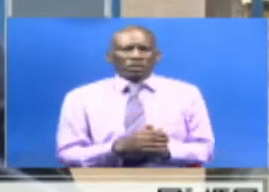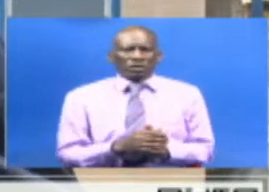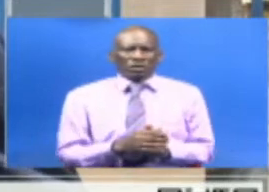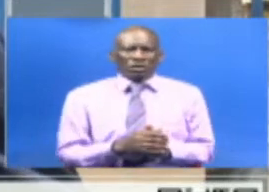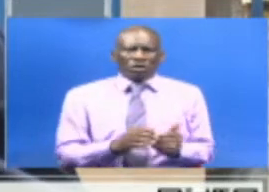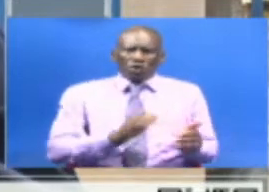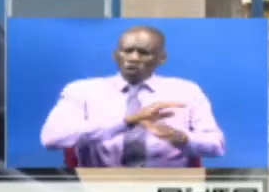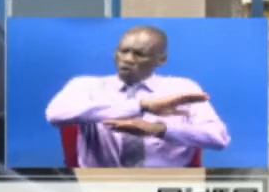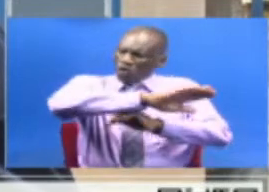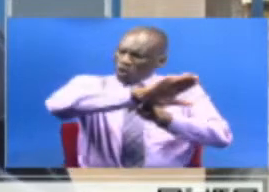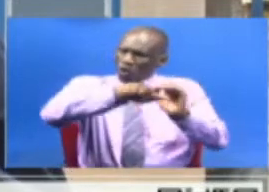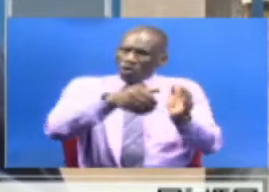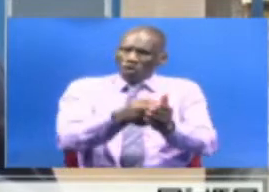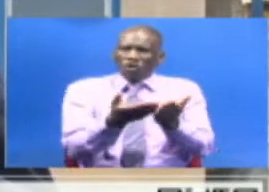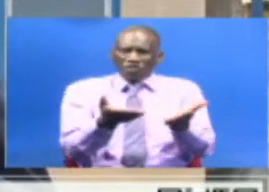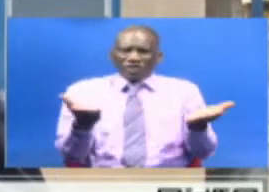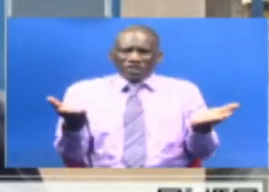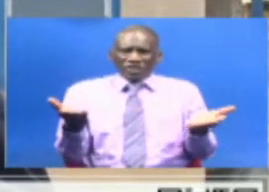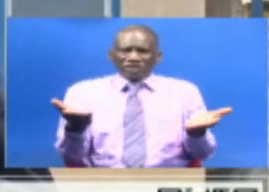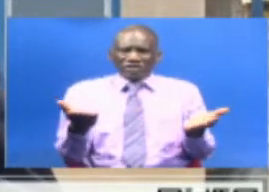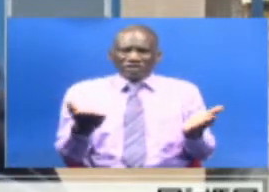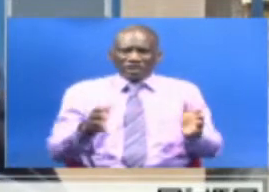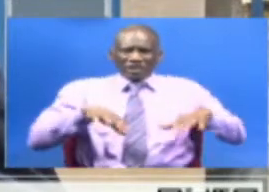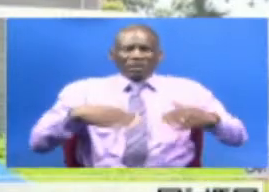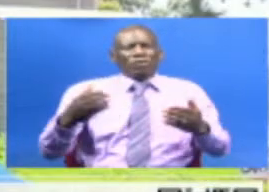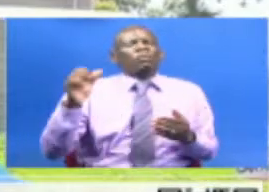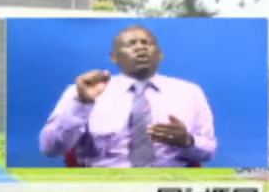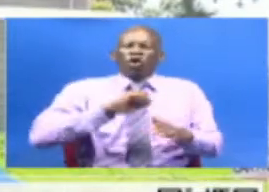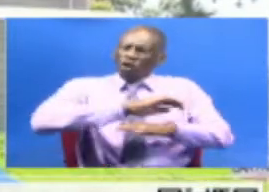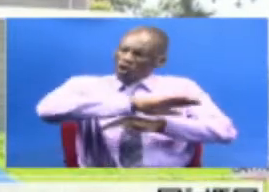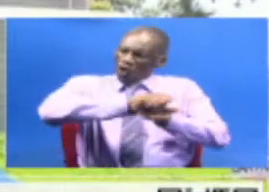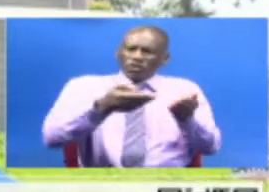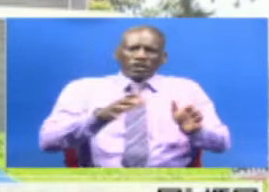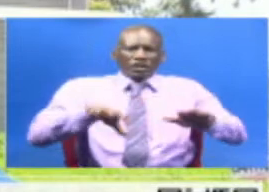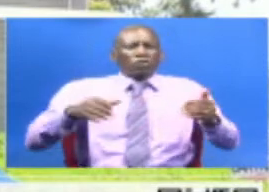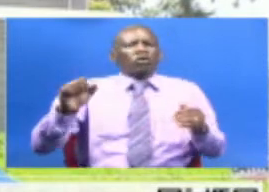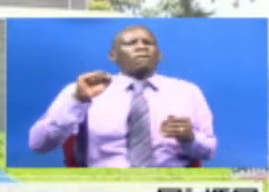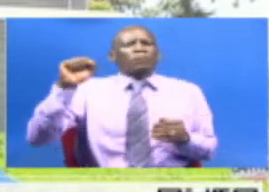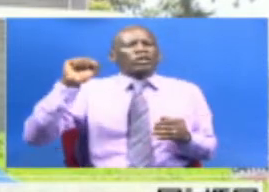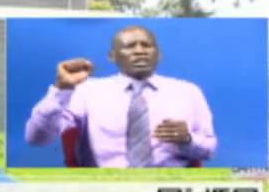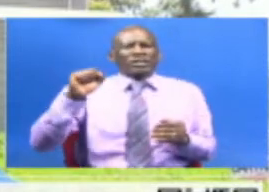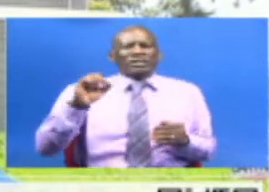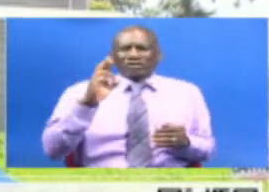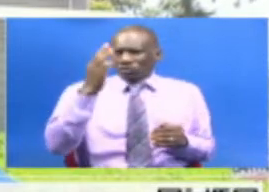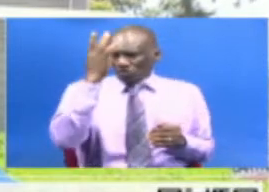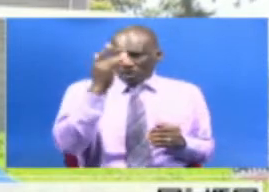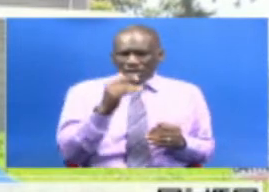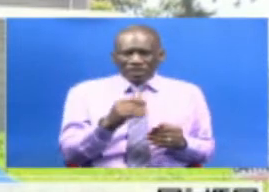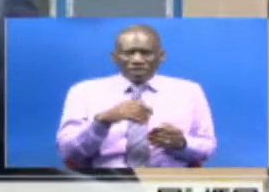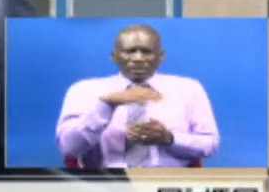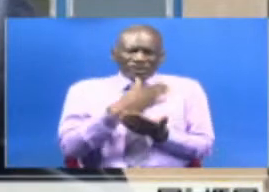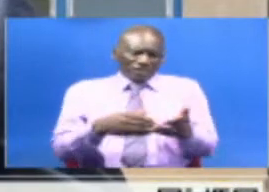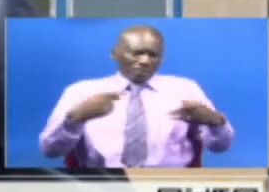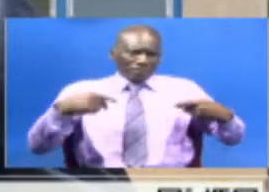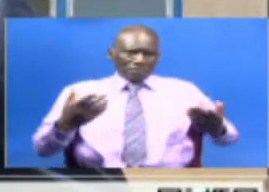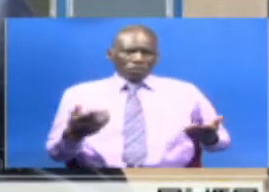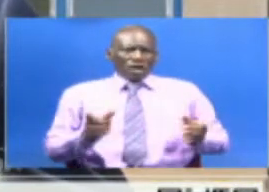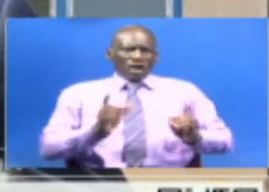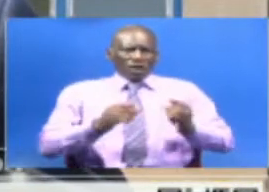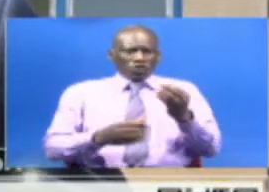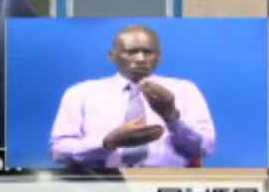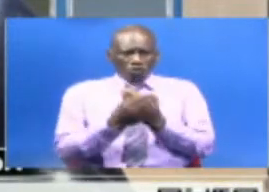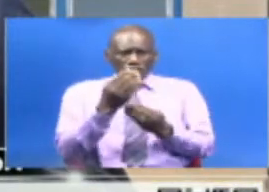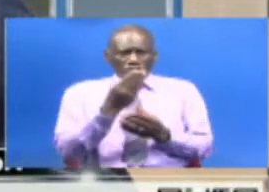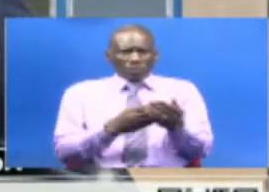this is all about politics because maybe some quarters are not comfortable that